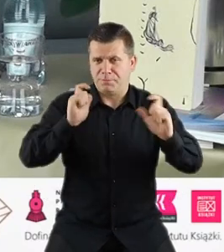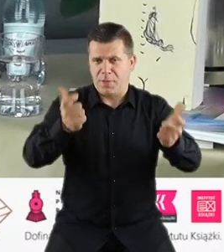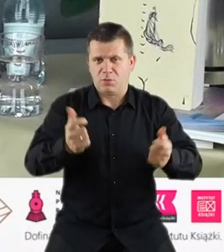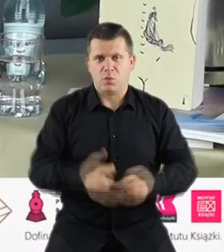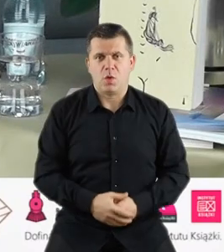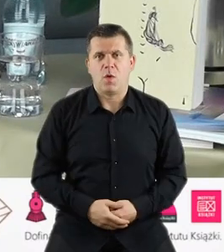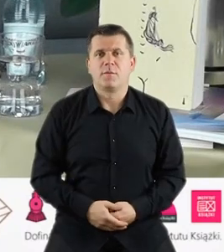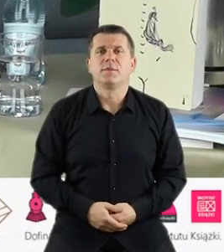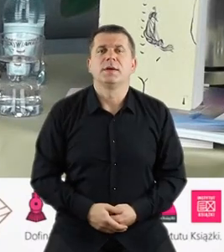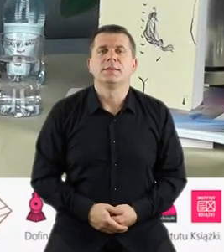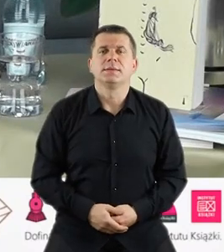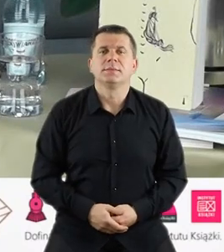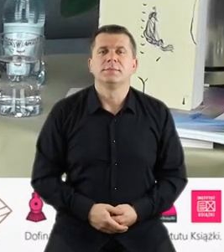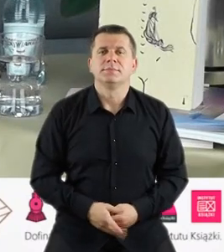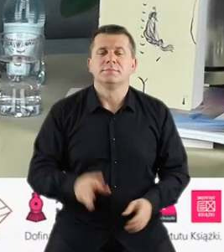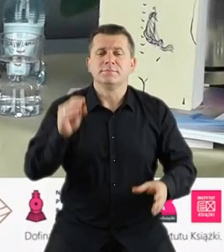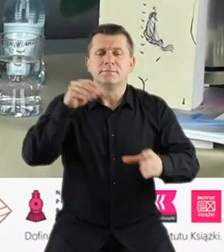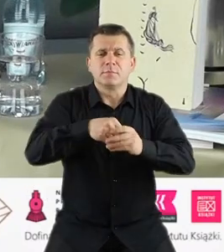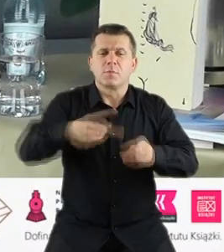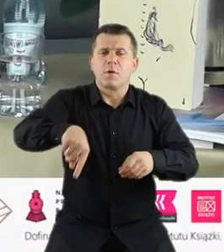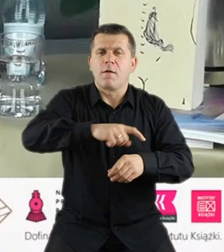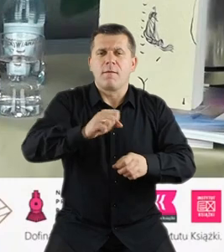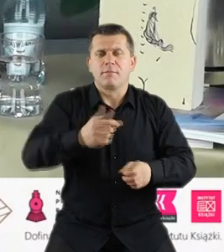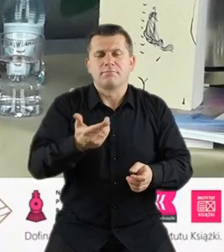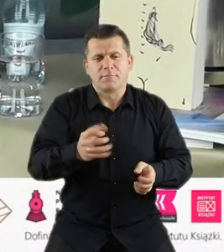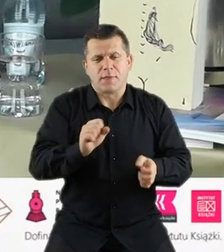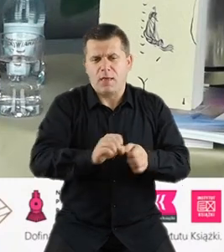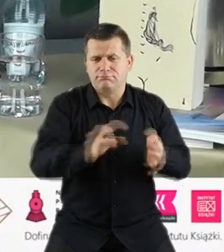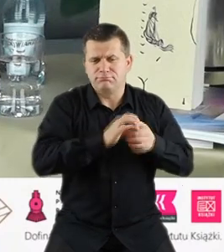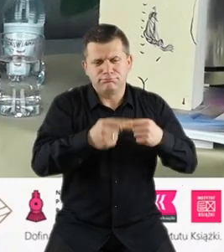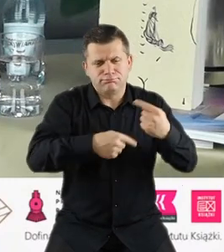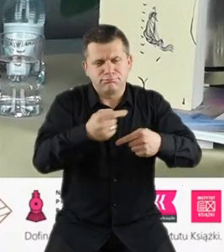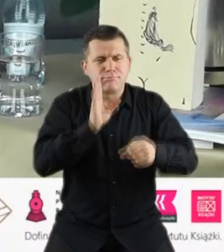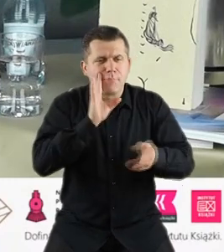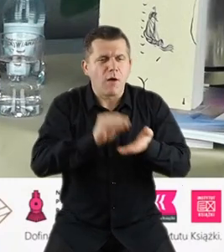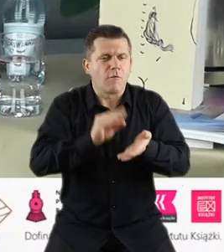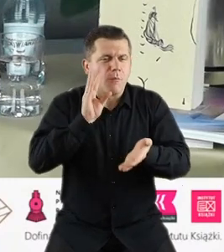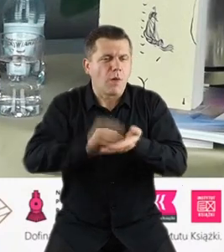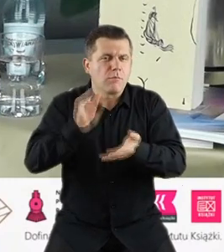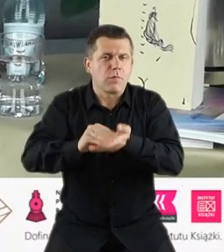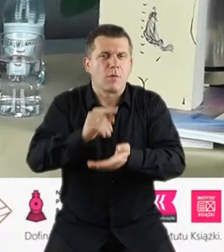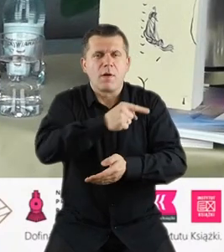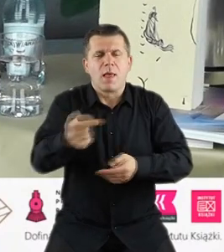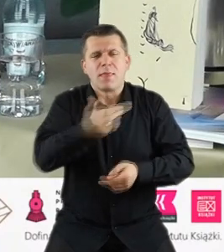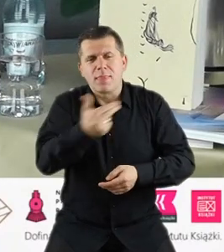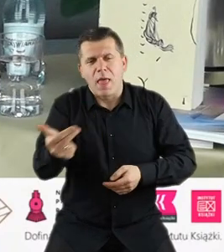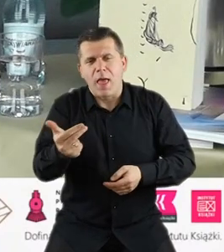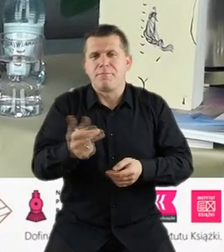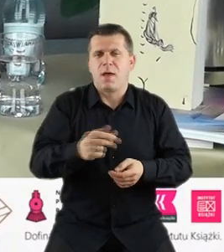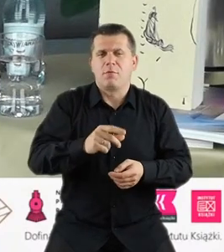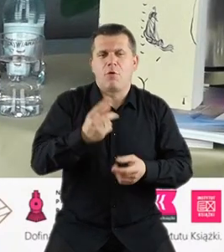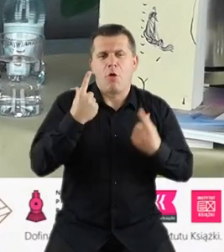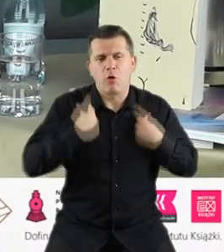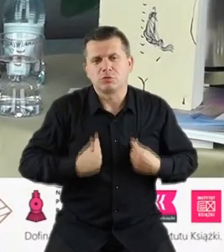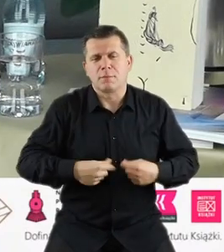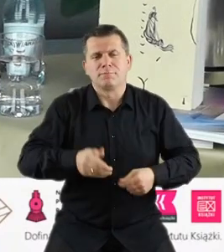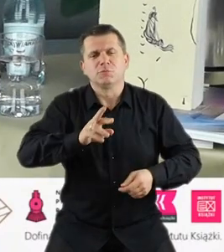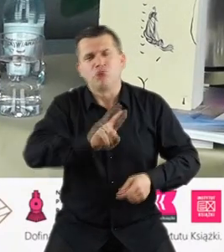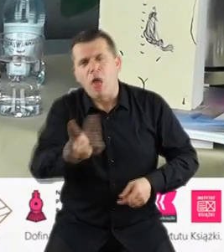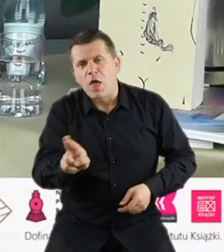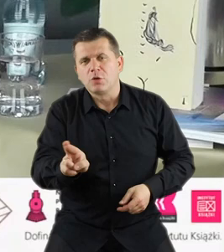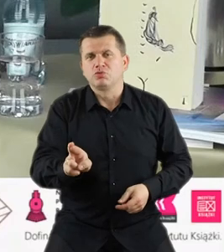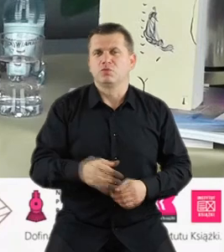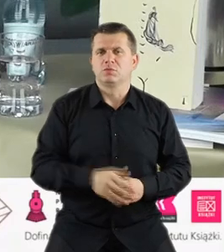są, bo niektóre w ogóle ciągną się przez wszystkie opowiadania, tak? Pewne wątki tematyczne, pewne postaci, pewne